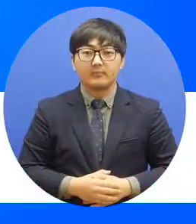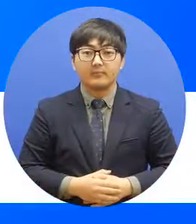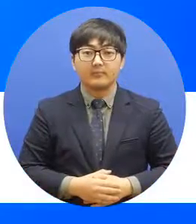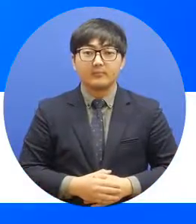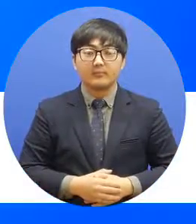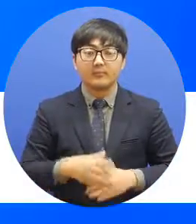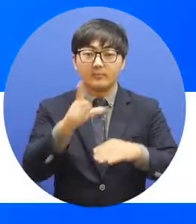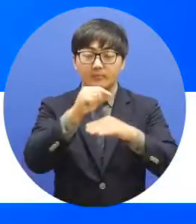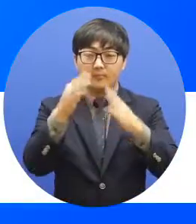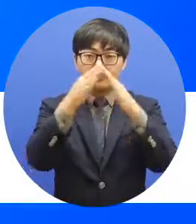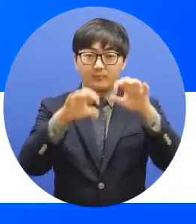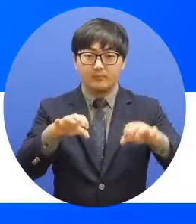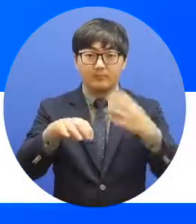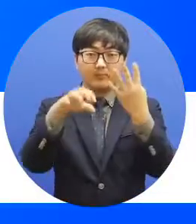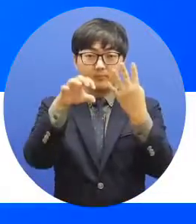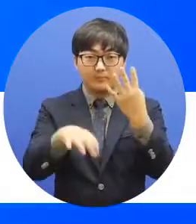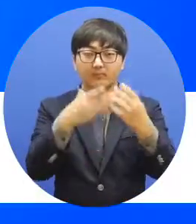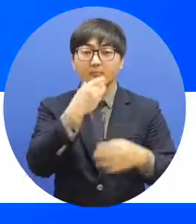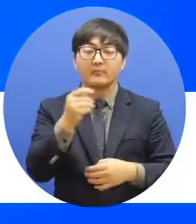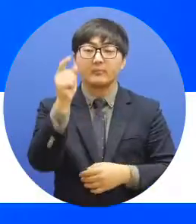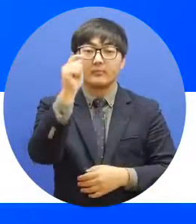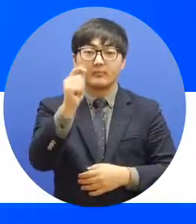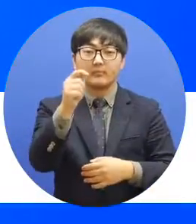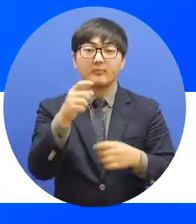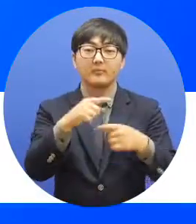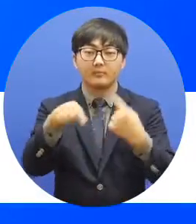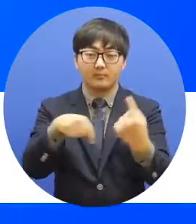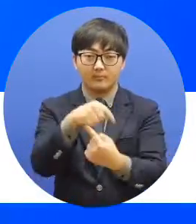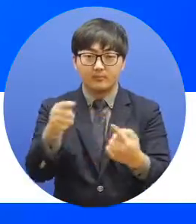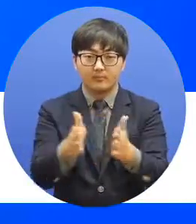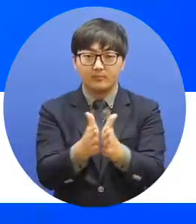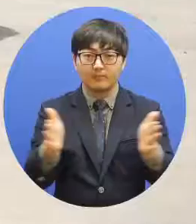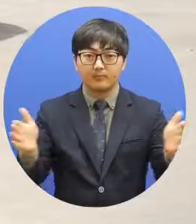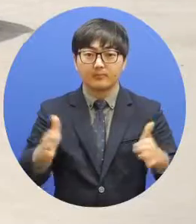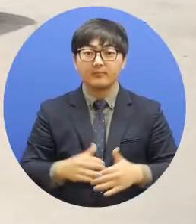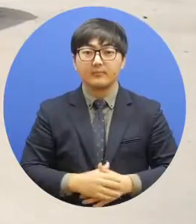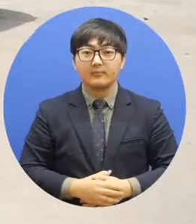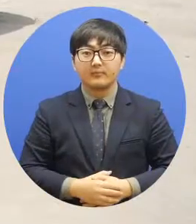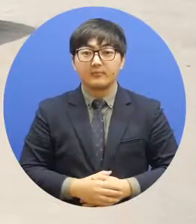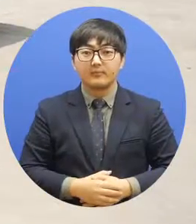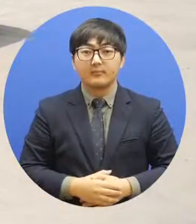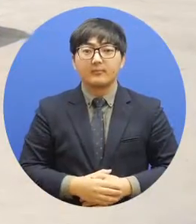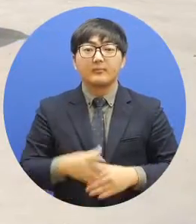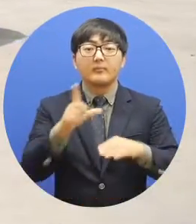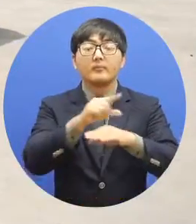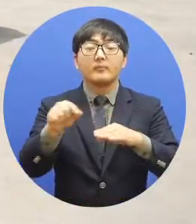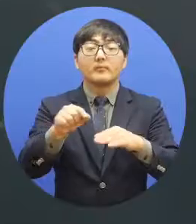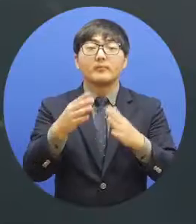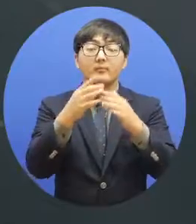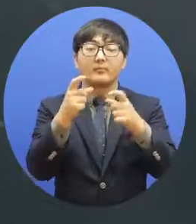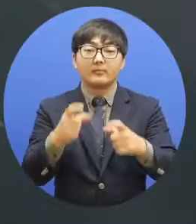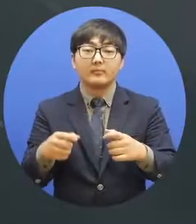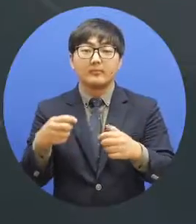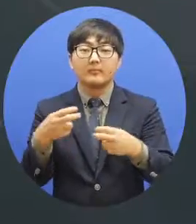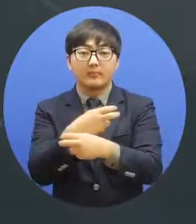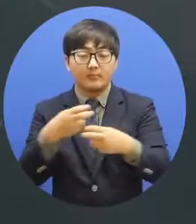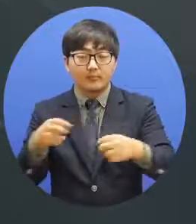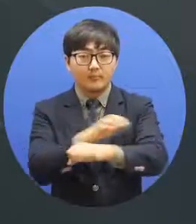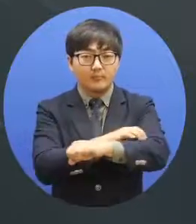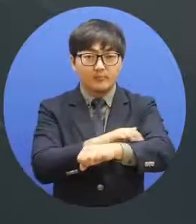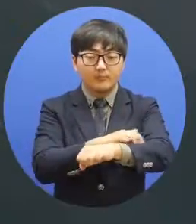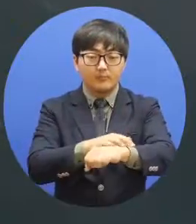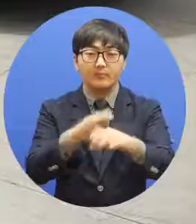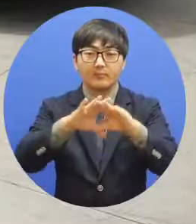공주시가 오지마을 네 곳에 행복택시 추가 운행을 개시했습니다. 공주시가 오지마을 주민의 교통